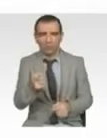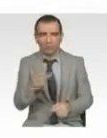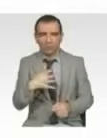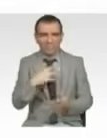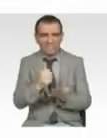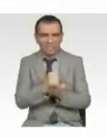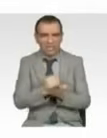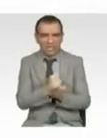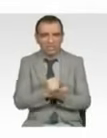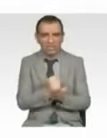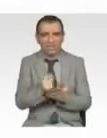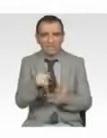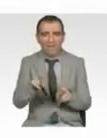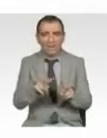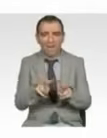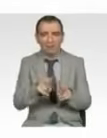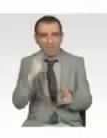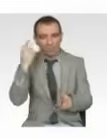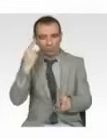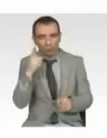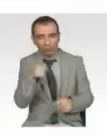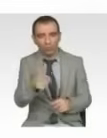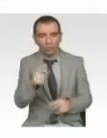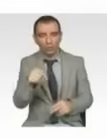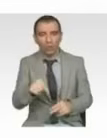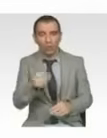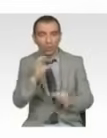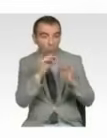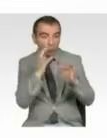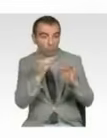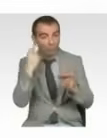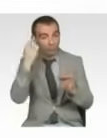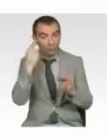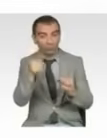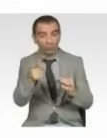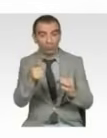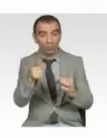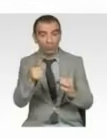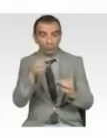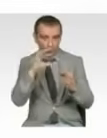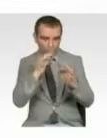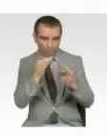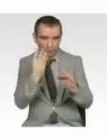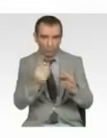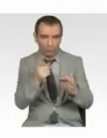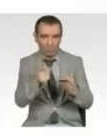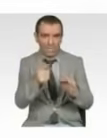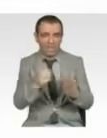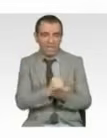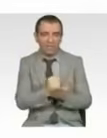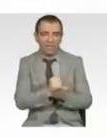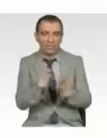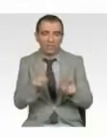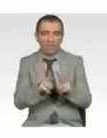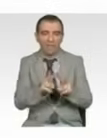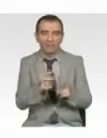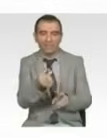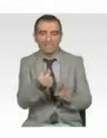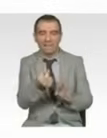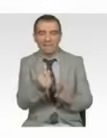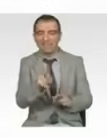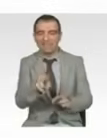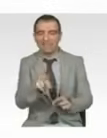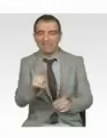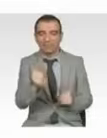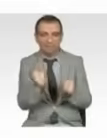yeşil mercimeği düşünün. Evet, yeşil mercimeği. Evet. Üzümü düşünün. Hani üzüm oluyor ya, yeşil mercimek taneleri gibi böyle küçük